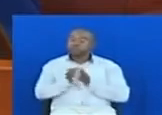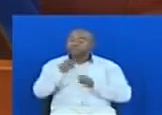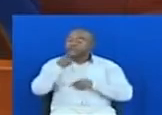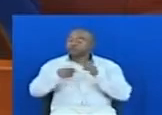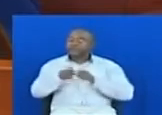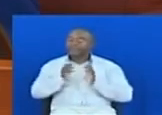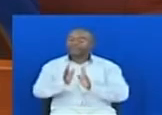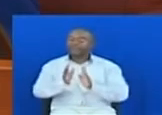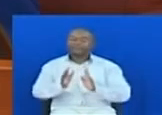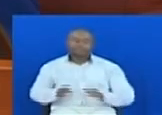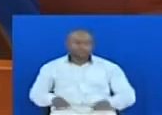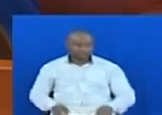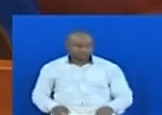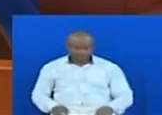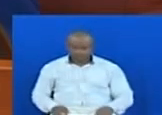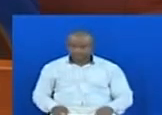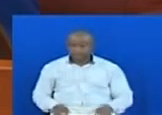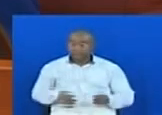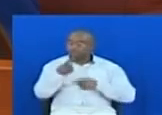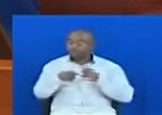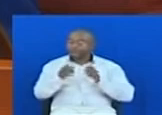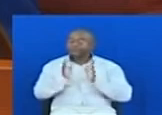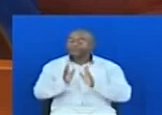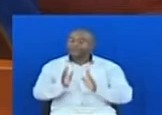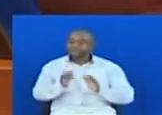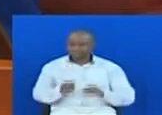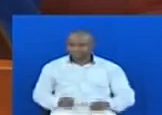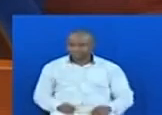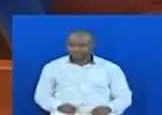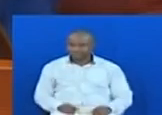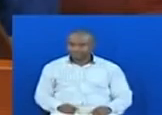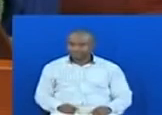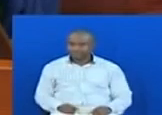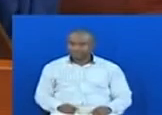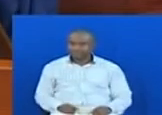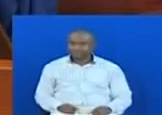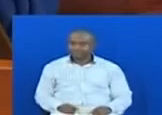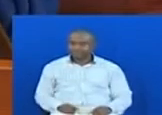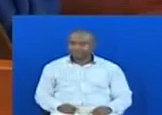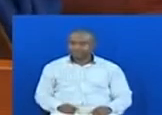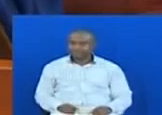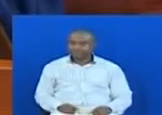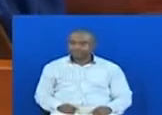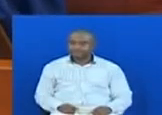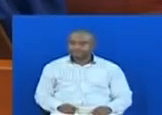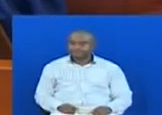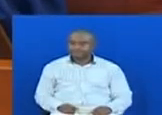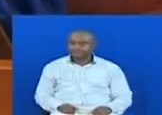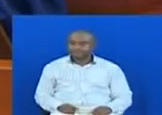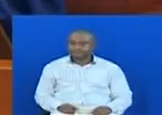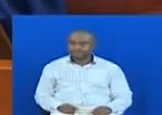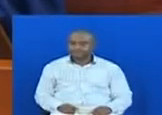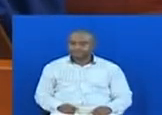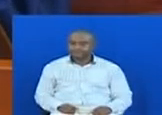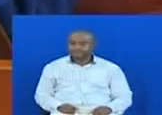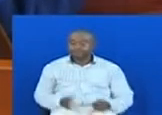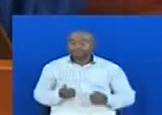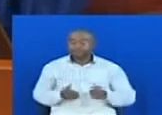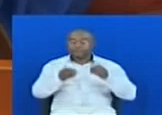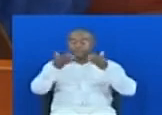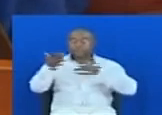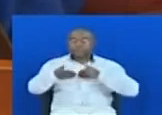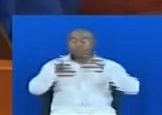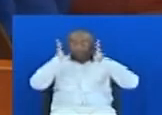nalo. Tuendelee nalo kuwapunguzia wa Tanzania hofu. Mheshimiwa Ali